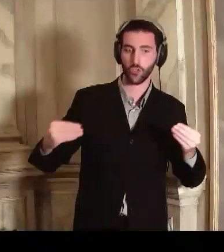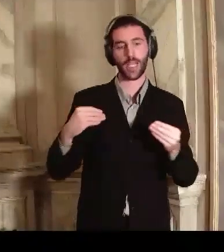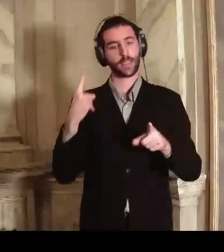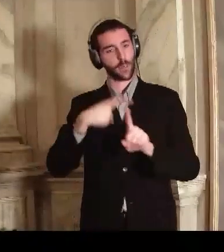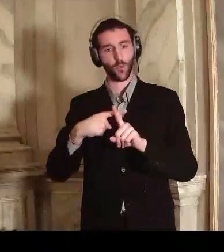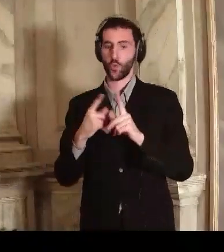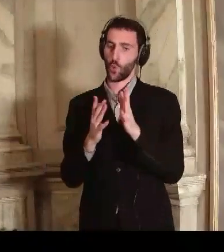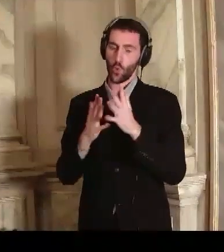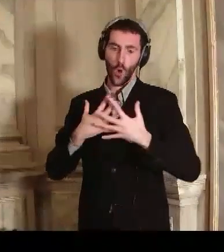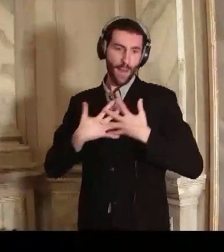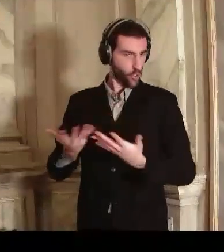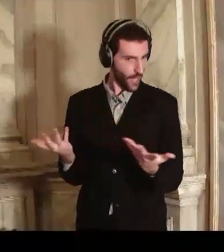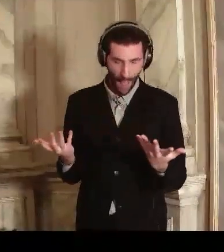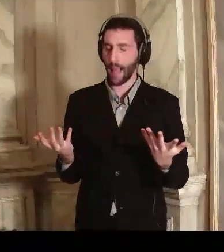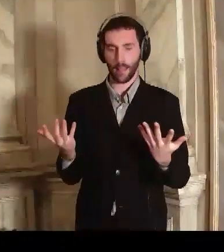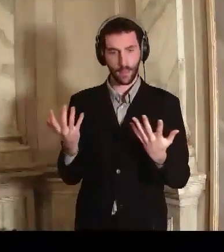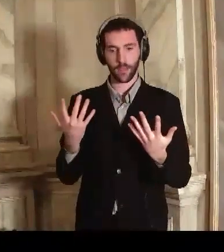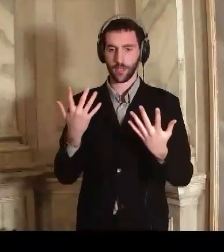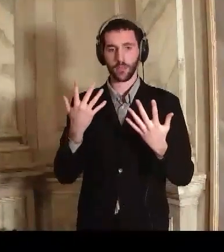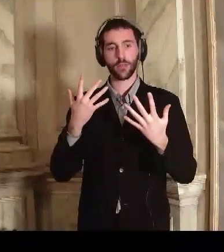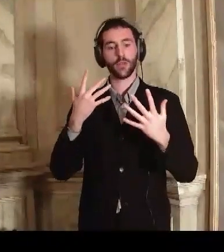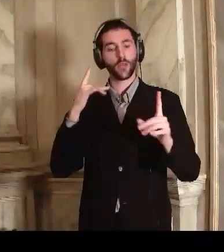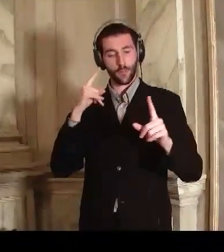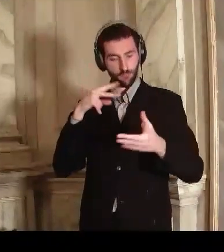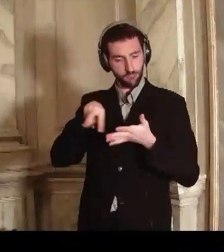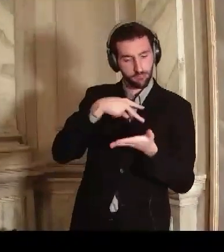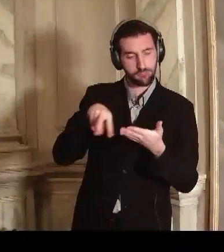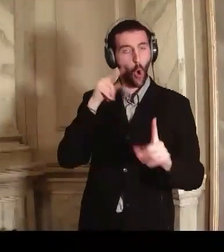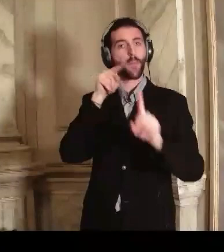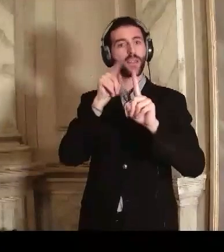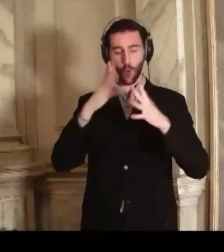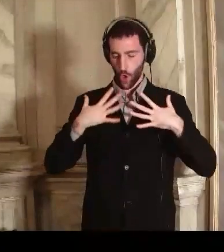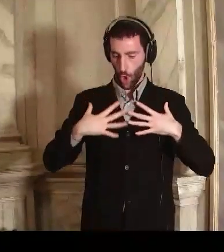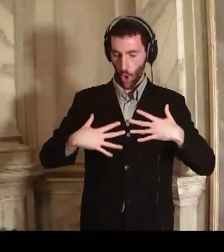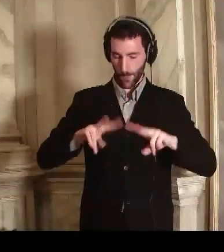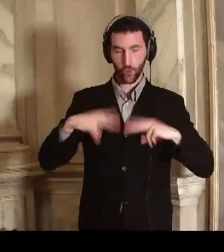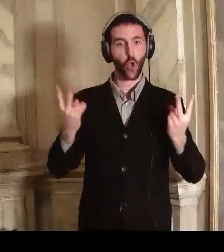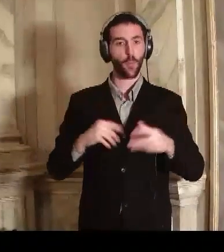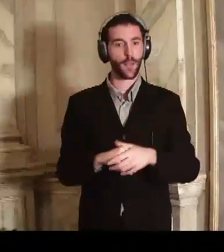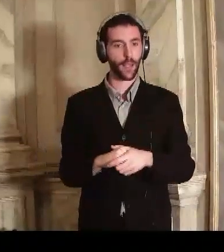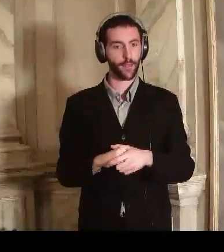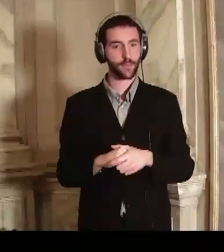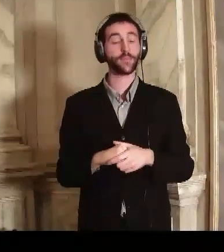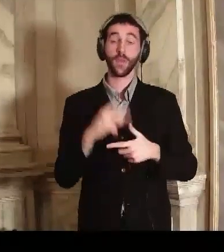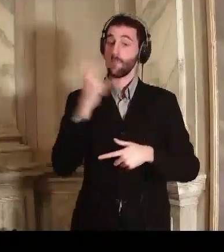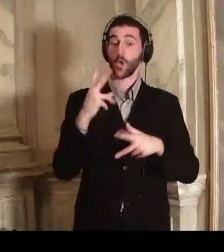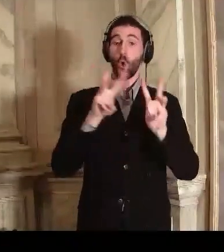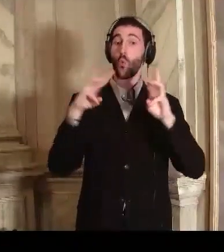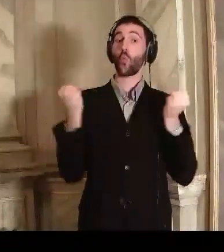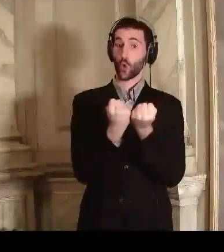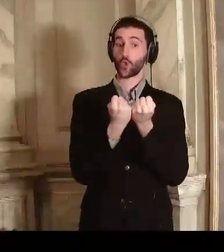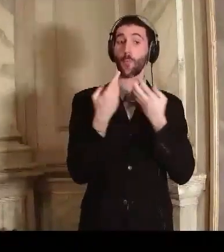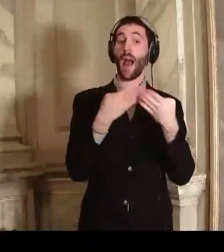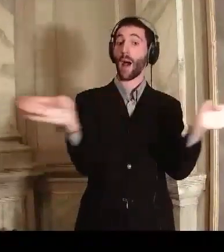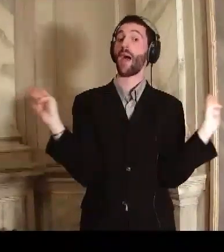di sperimentare dal vivo gli incredibili universi corporei dei talenti della Biennale. Molti workshop infatti saranno aperti, incoraggeranno